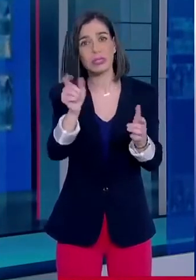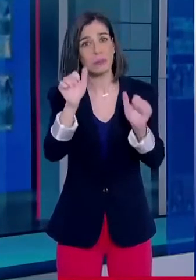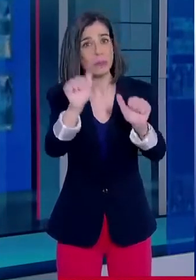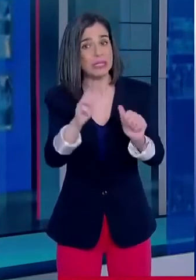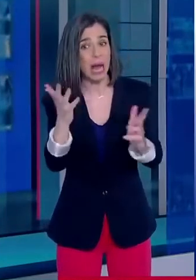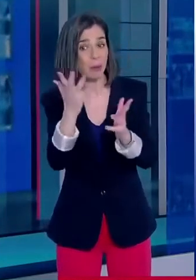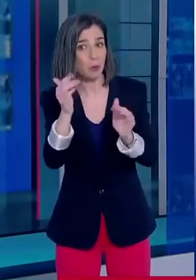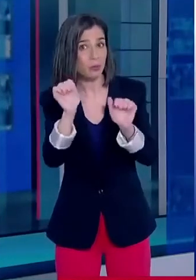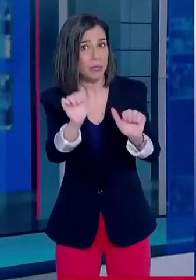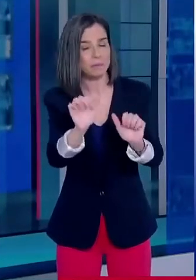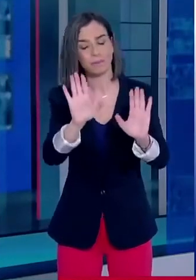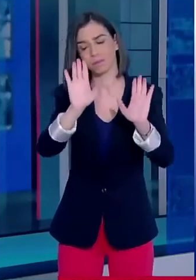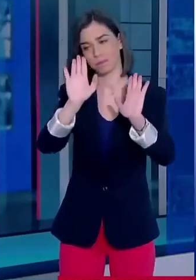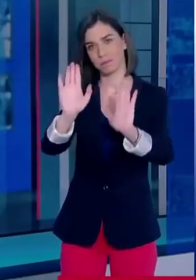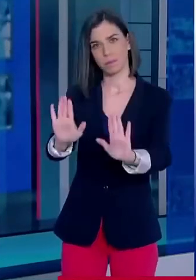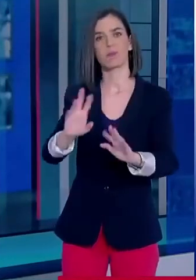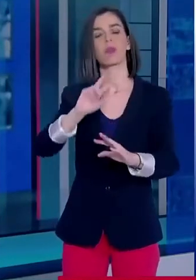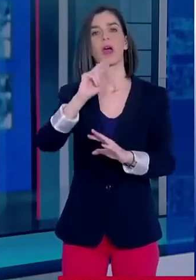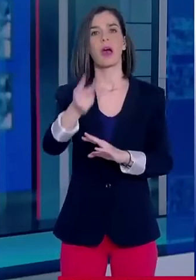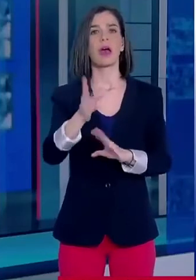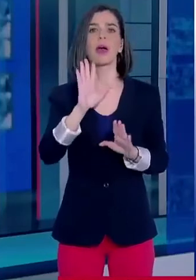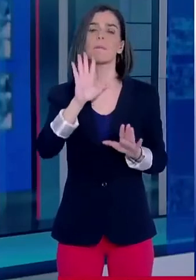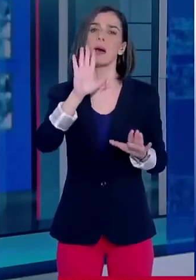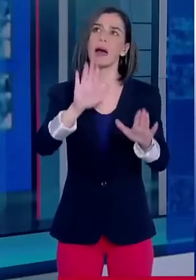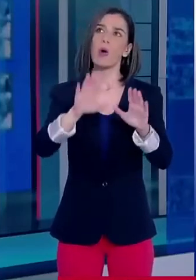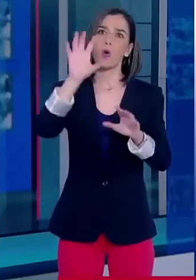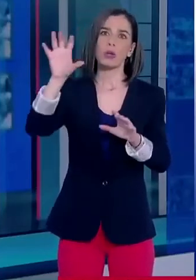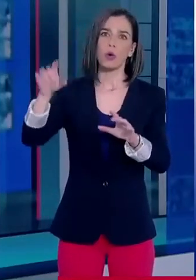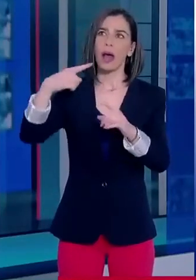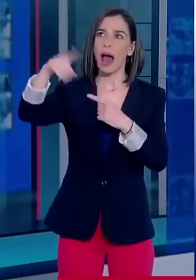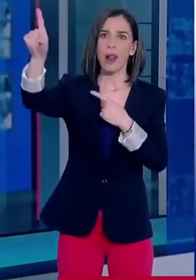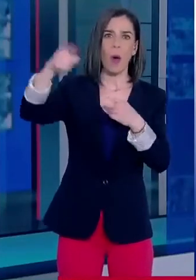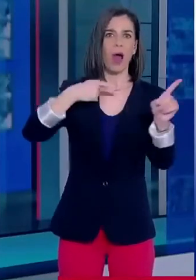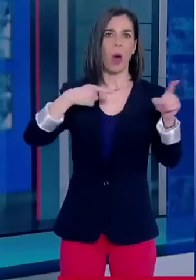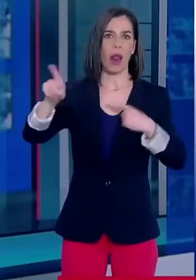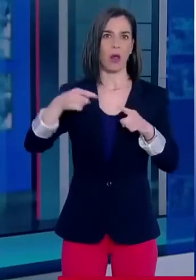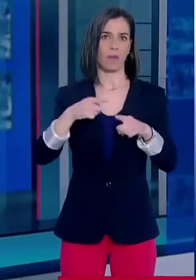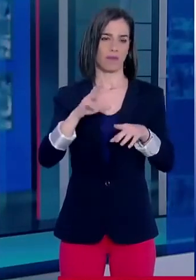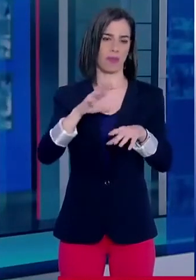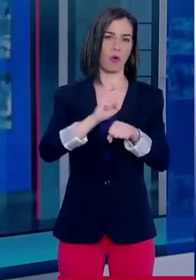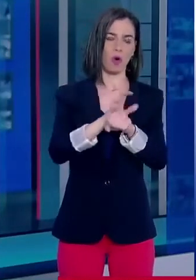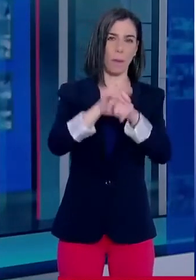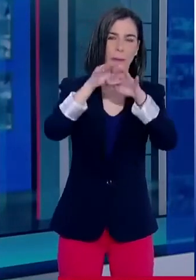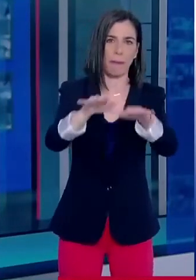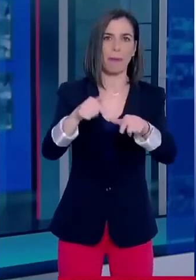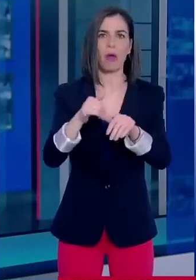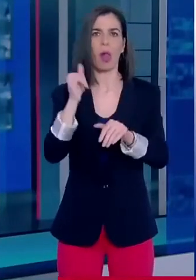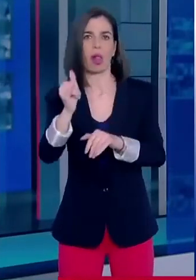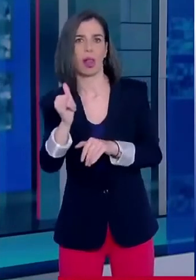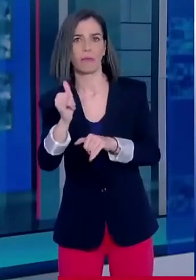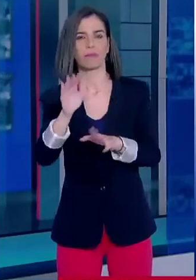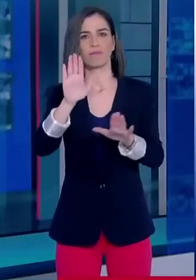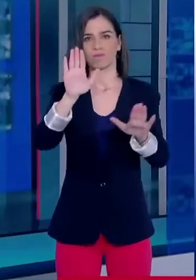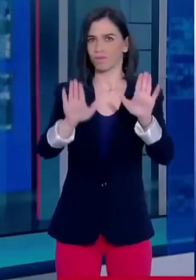Κοιτάξτε, είναι διαφορετική η ταχύτητα με την οποία έχει κινηθεί ο ιός σε διαφορετικές χώρες. Άρα θέλει πολύ προσοχή στο πώς